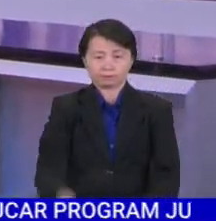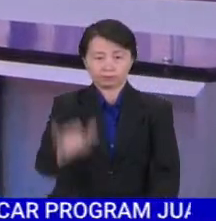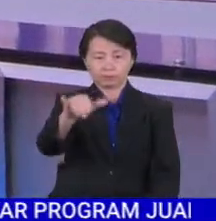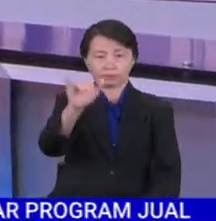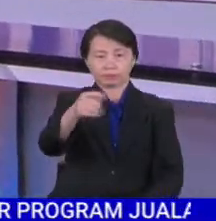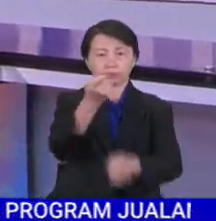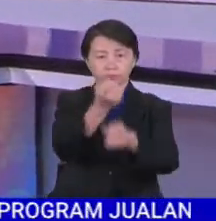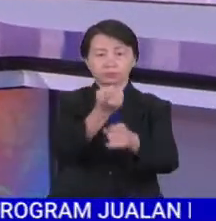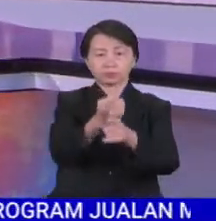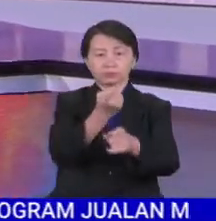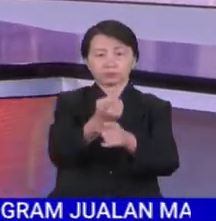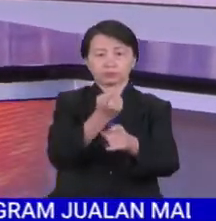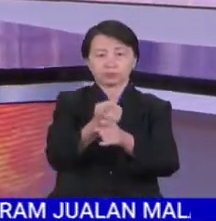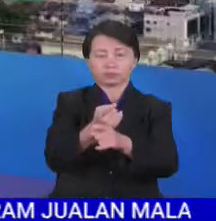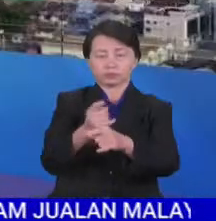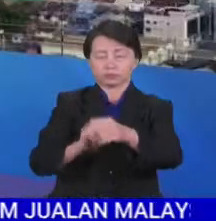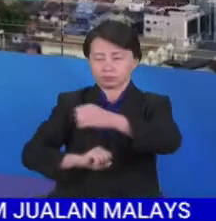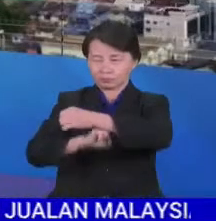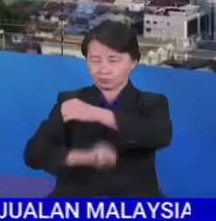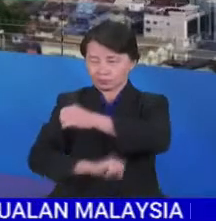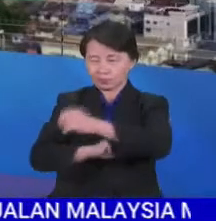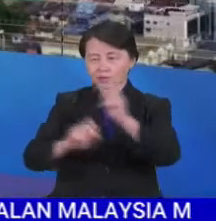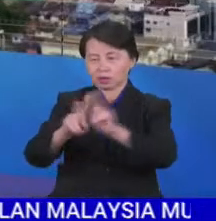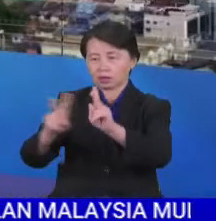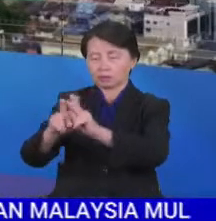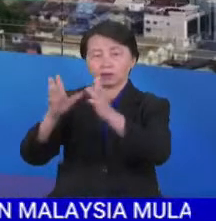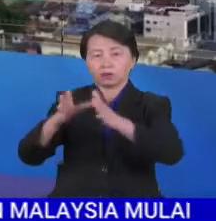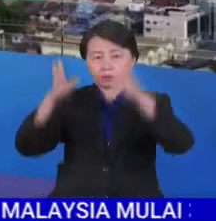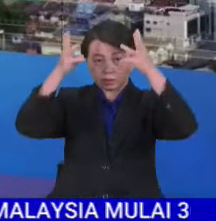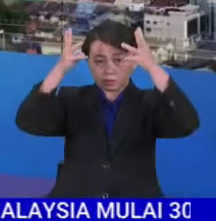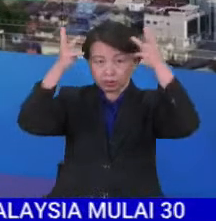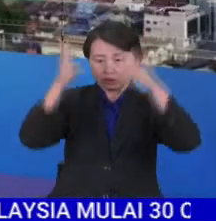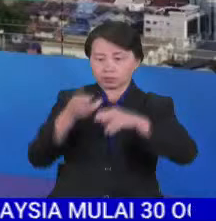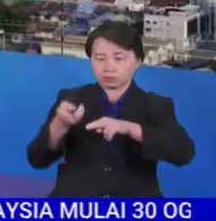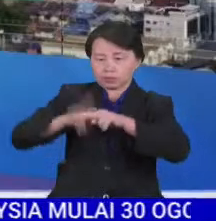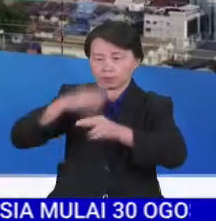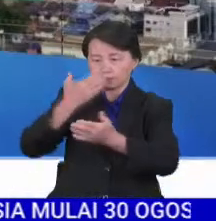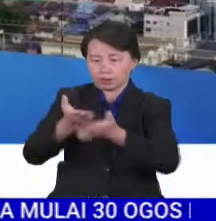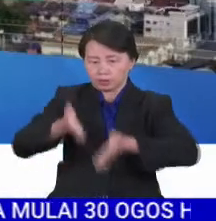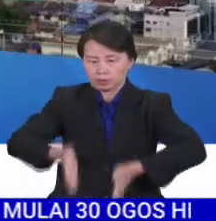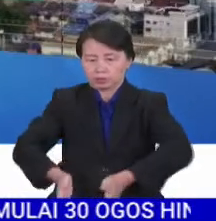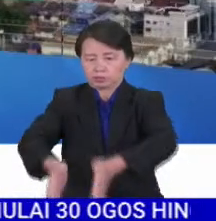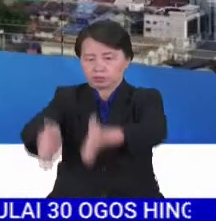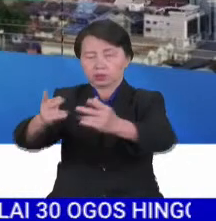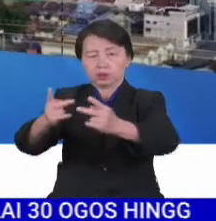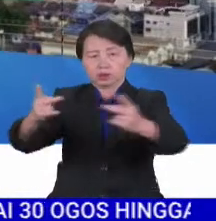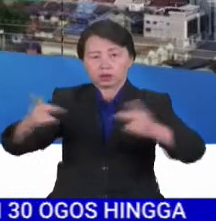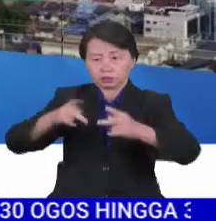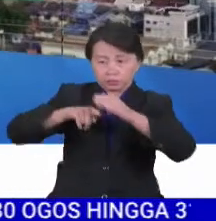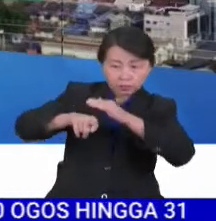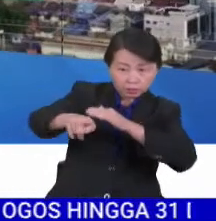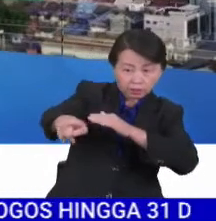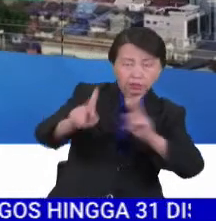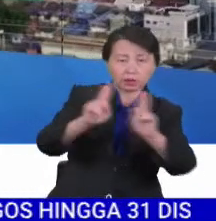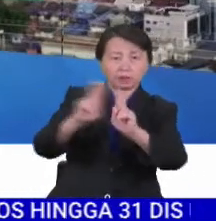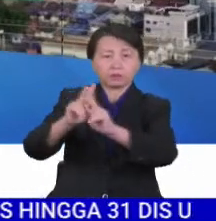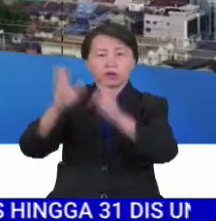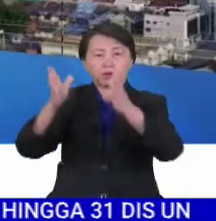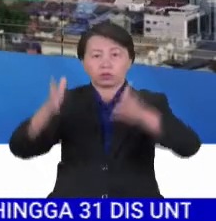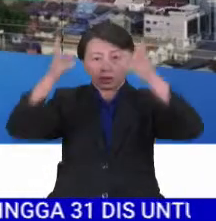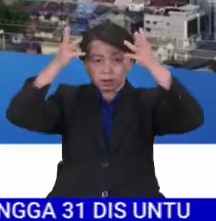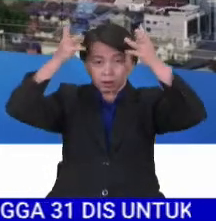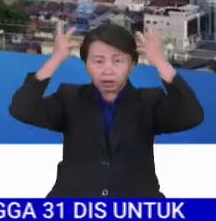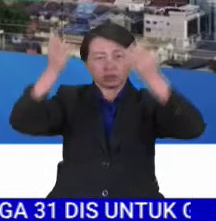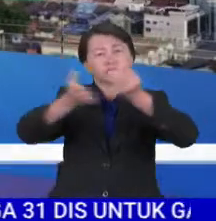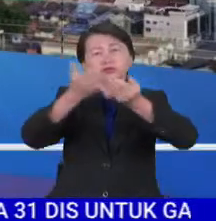Ya, betul tu. Pembangunan infrastruktur di perkampungan orang asli termasuk penambahbaikan jalan-jalan di kawasan pendalaman kampung orang asli bagi